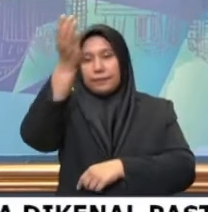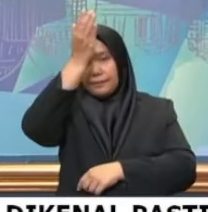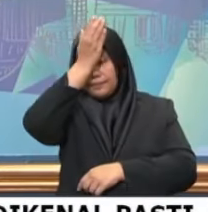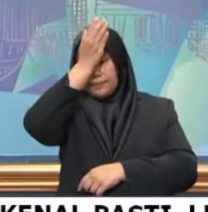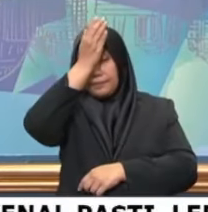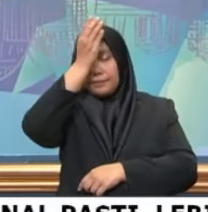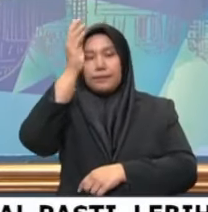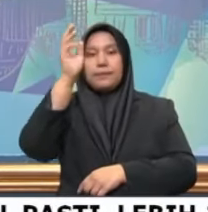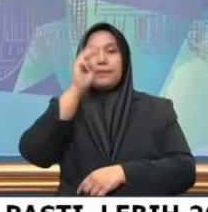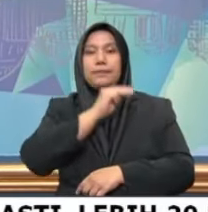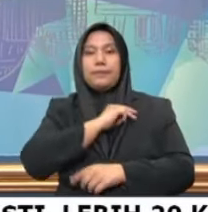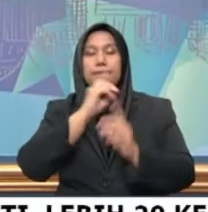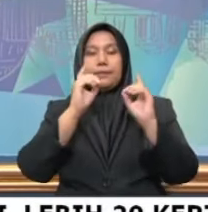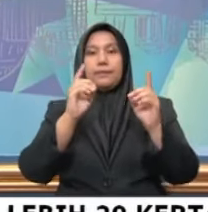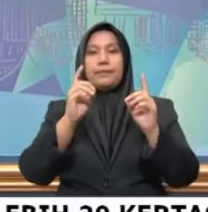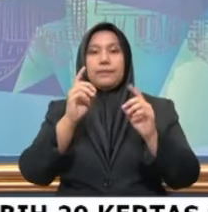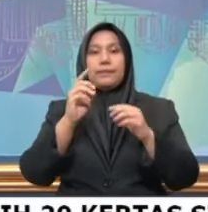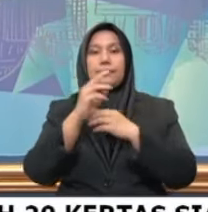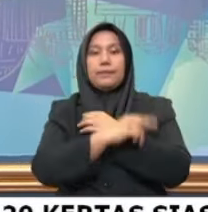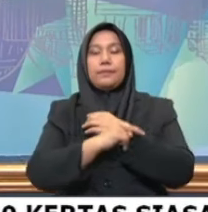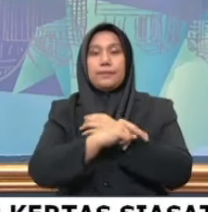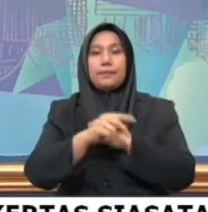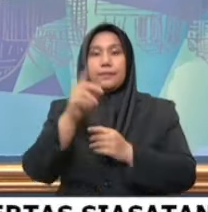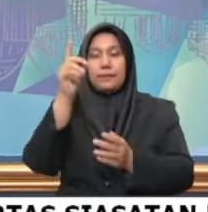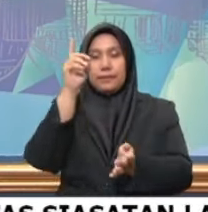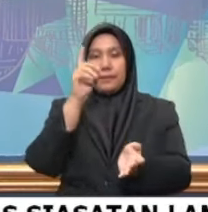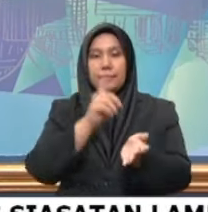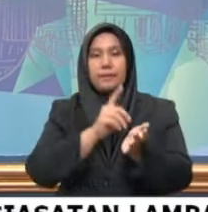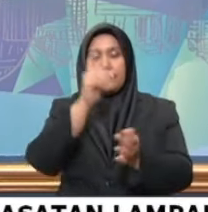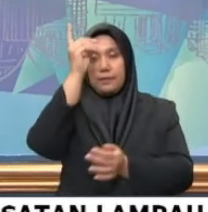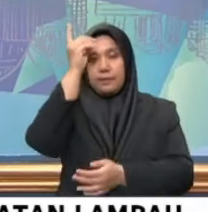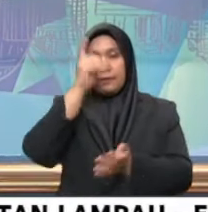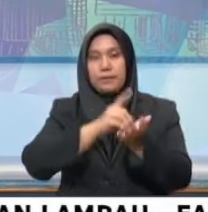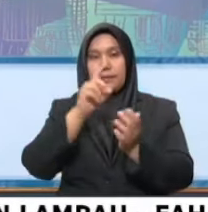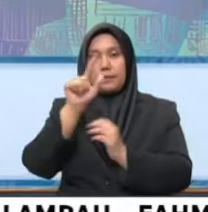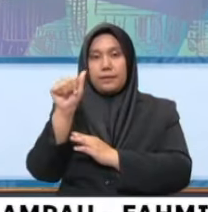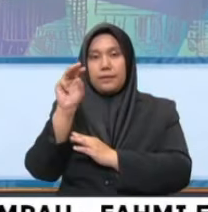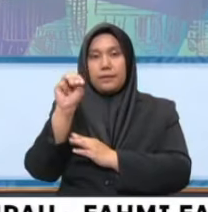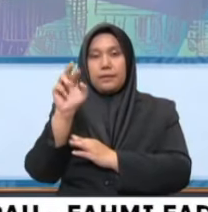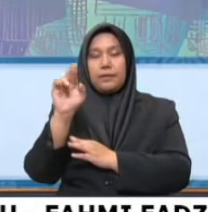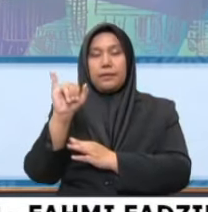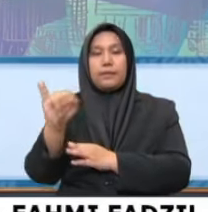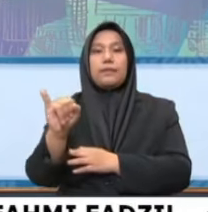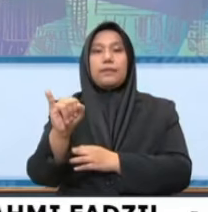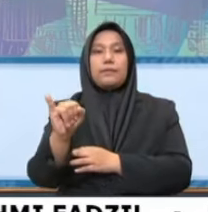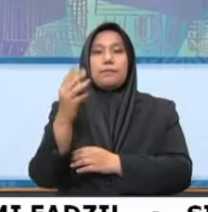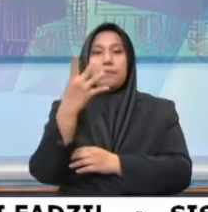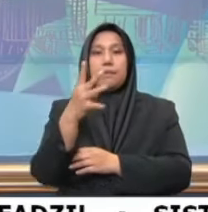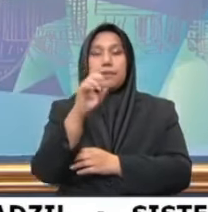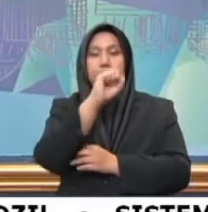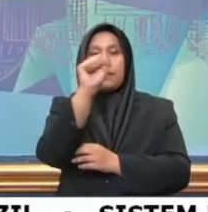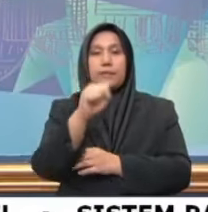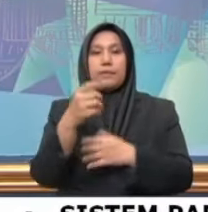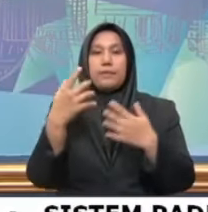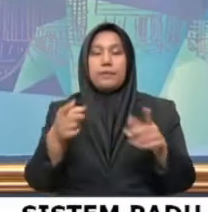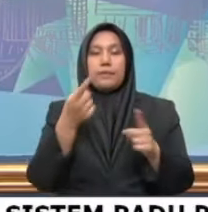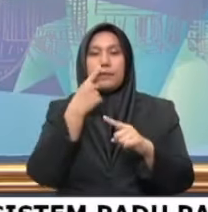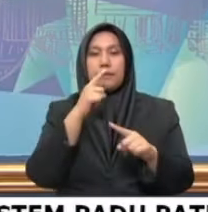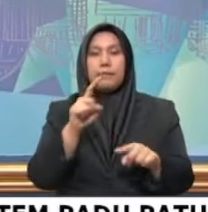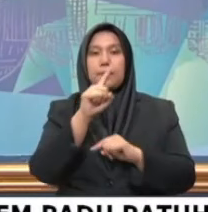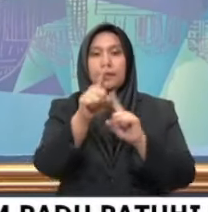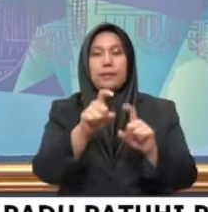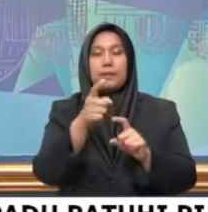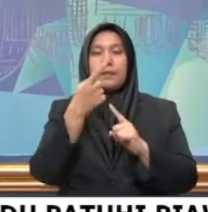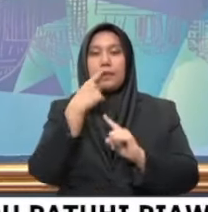Pendidikan Tinggi Datuk Seri Dr. Zamri Kadir. Dan juga sebanyak 14 soalan sudah pun dijawab di dalam pertanyaan-pertanyaan bagi jawab